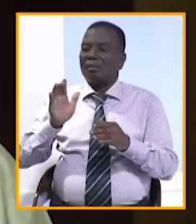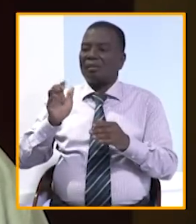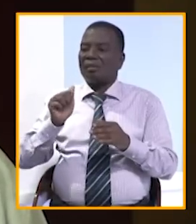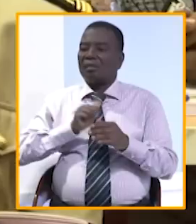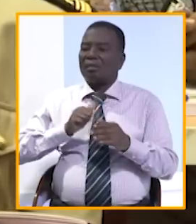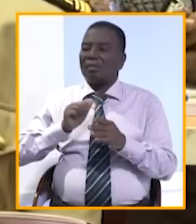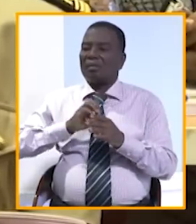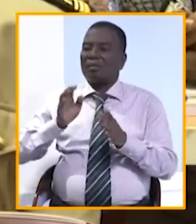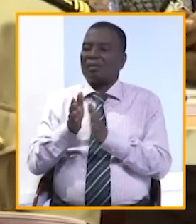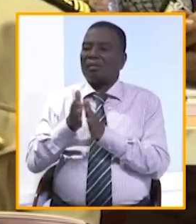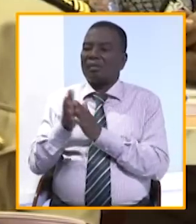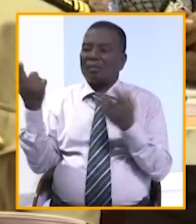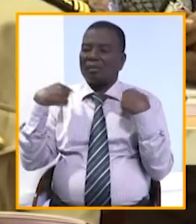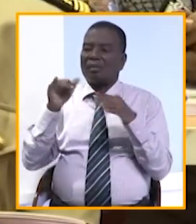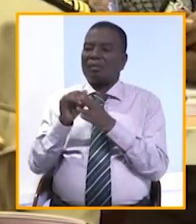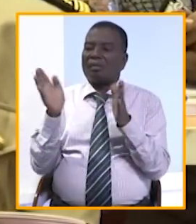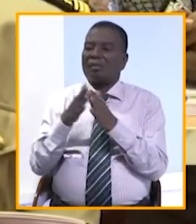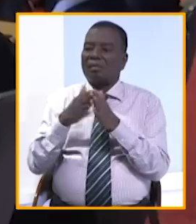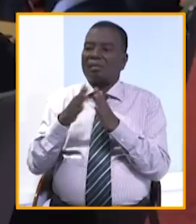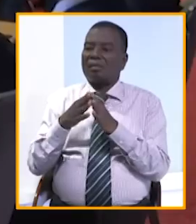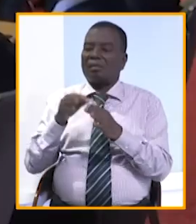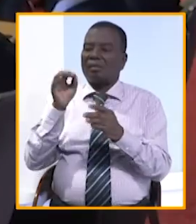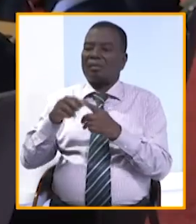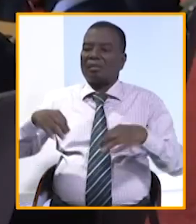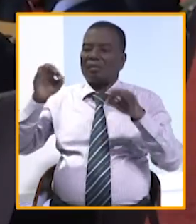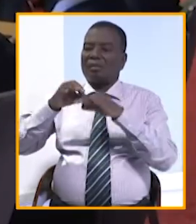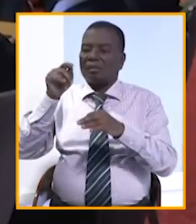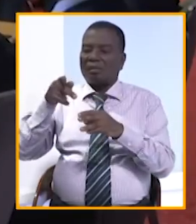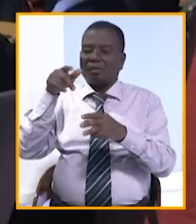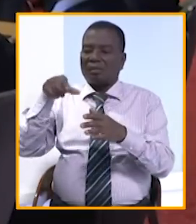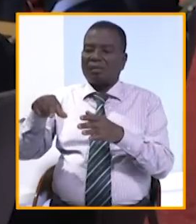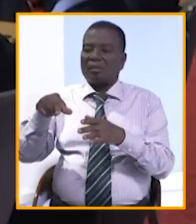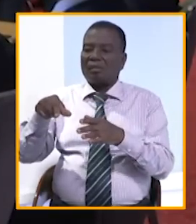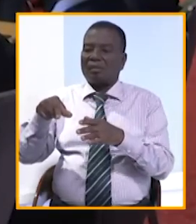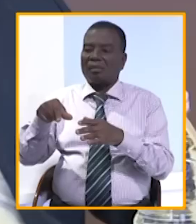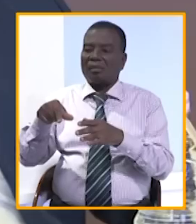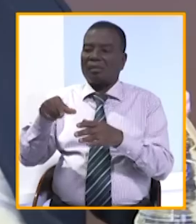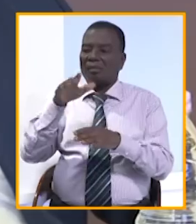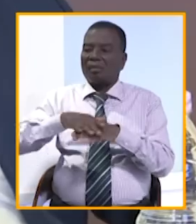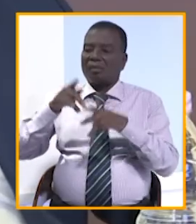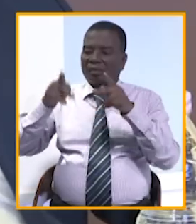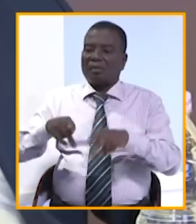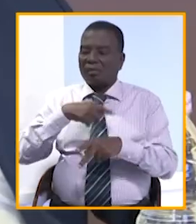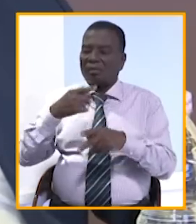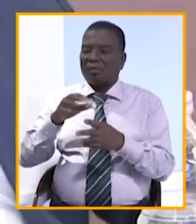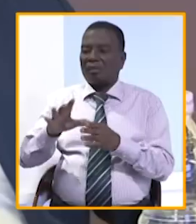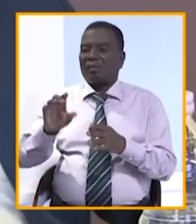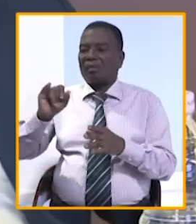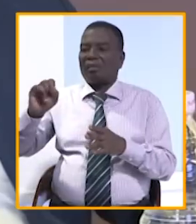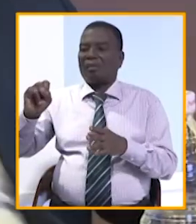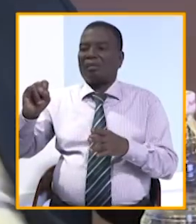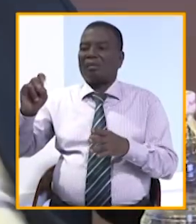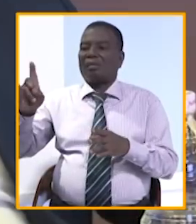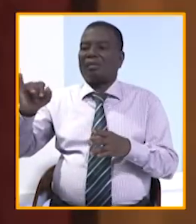nos semblables. Au cours de cette rencontre, un accent est mis sur les personnes vivant avec le VIH-Sida qui font parfois le choix de la